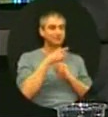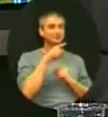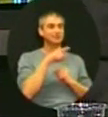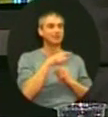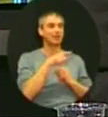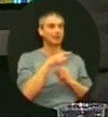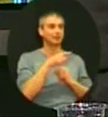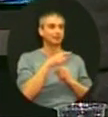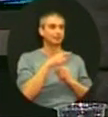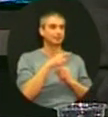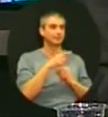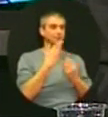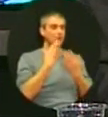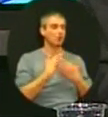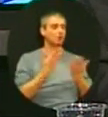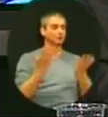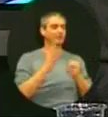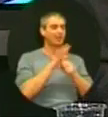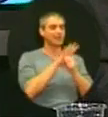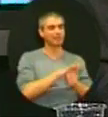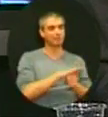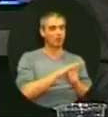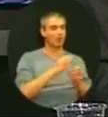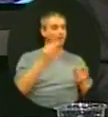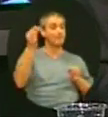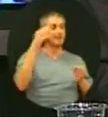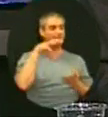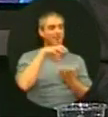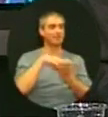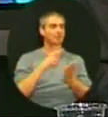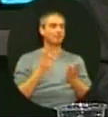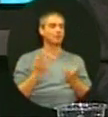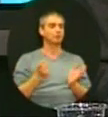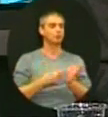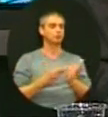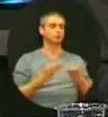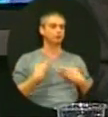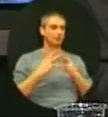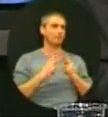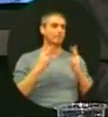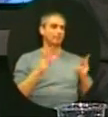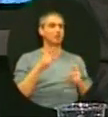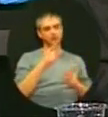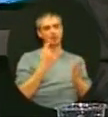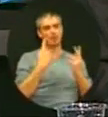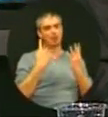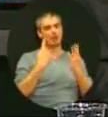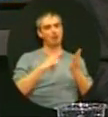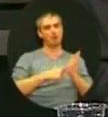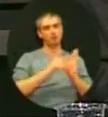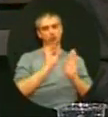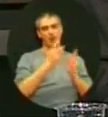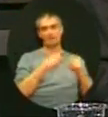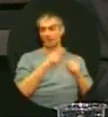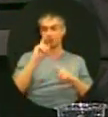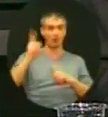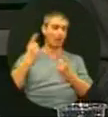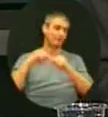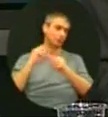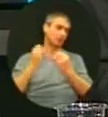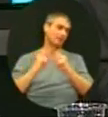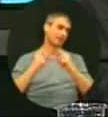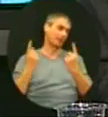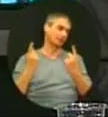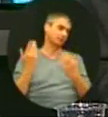בעצם חושפת קיפוח בין פריפריה למרכז ודורשת פתרון. זה בעצם מהות הוועדה. בשאר הוועדות יש דברים